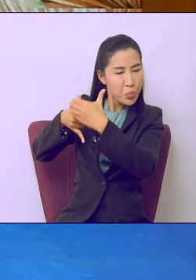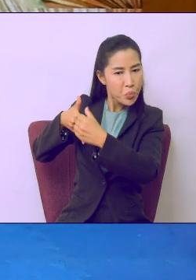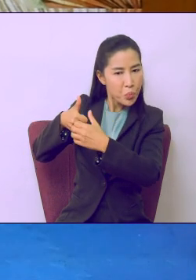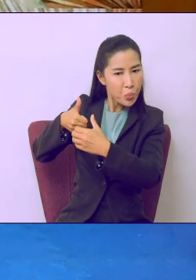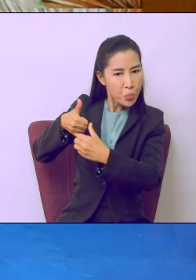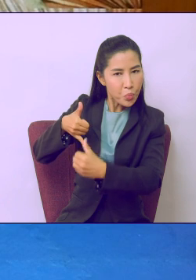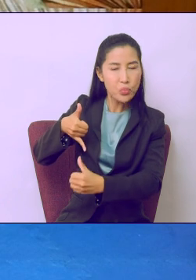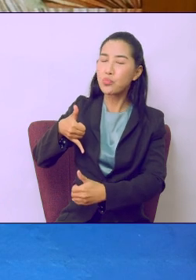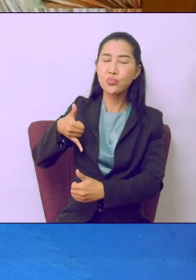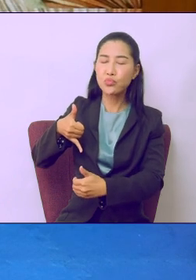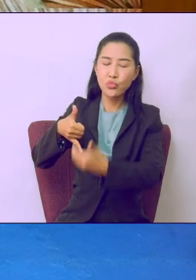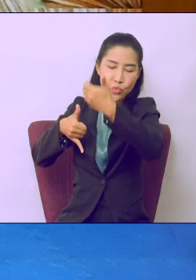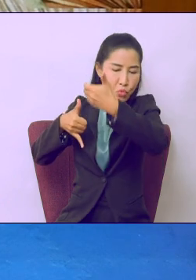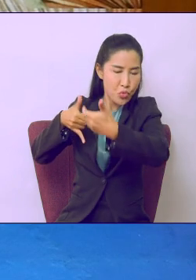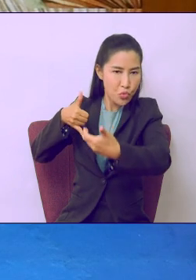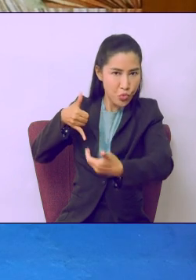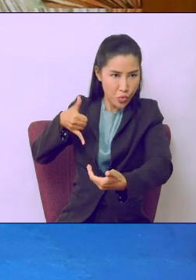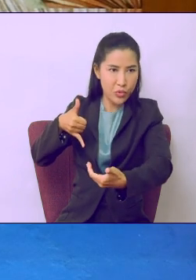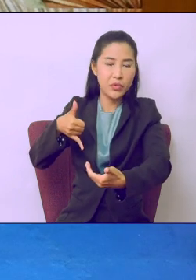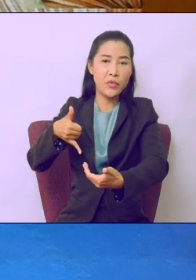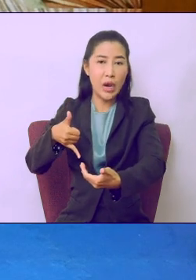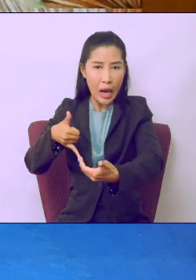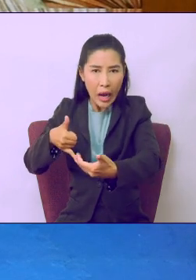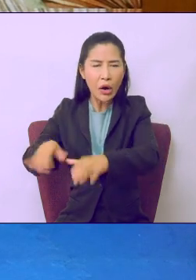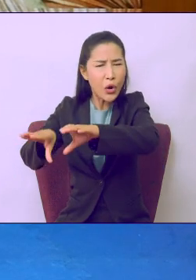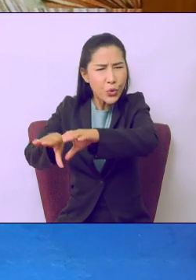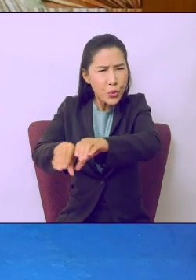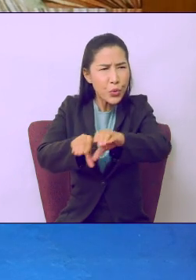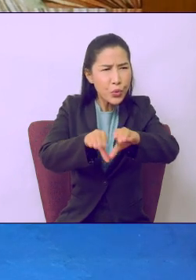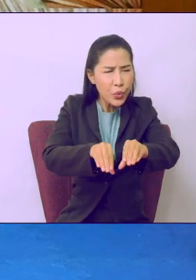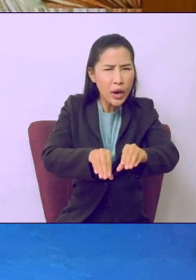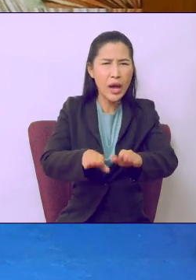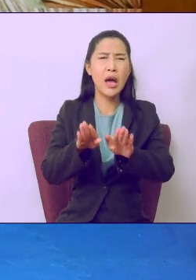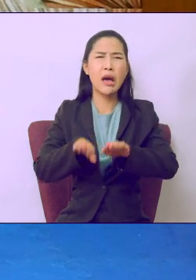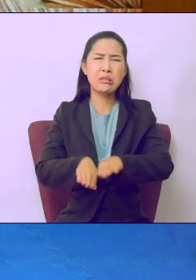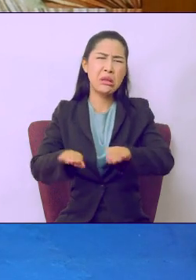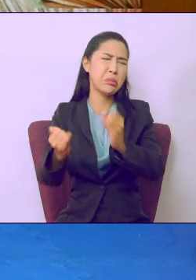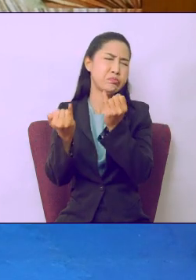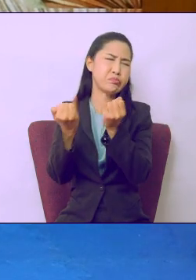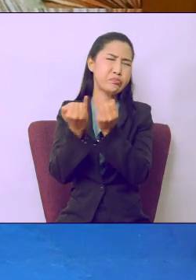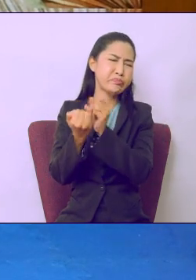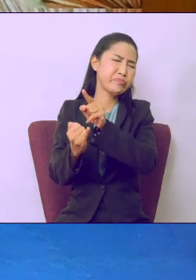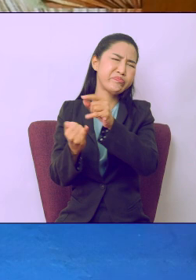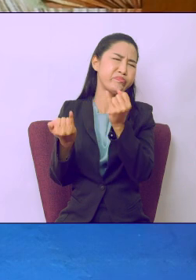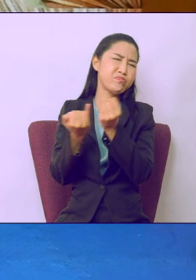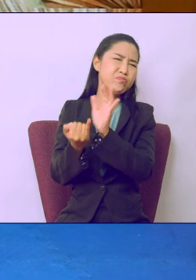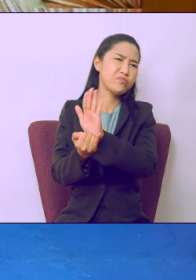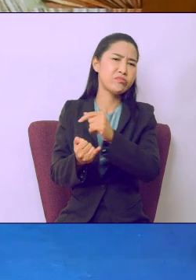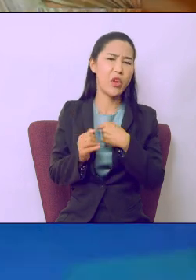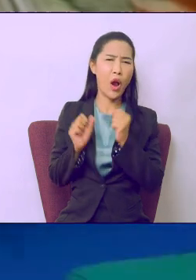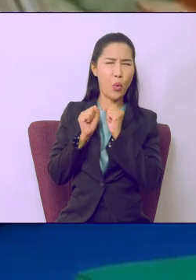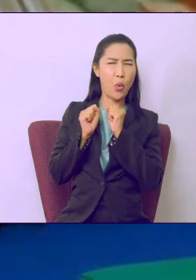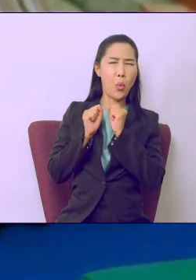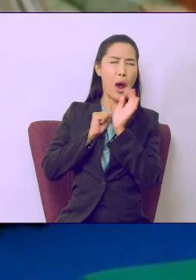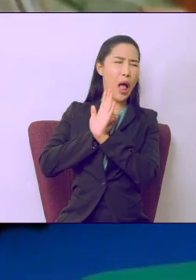ปัญหาอันนึงคือเวลาเราจะต้องทัชเด็กกลุ่มเนี้ยถ้าเขาไม่รู้จักอ่ะครับถ้าเขาคไม่รู้จักอ่ะนะครับเคจะ